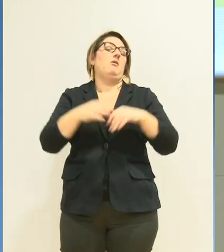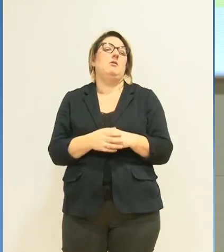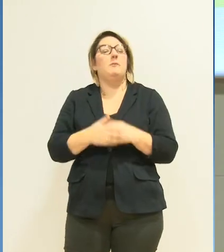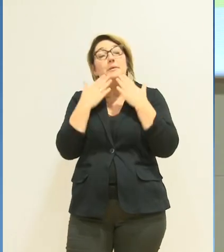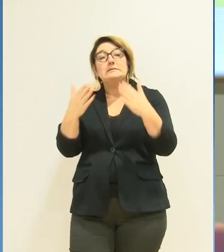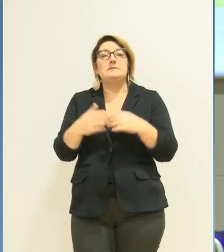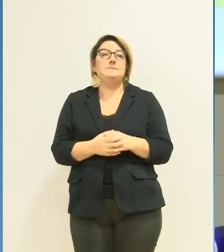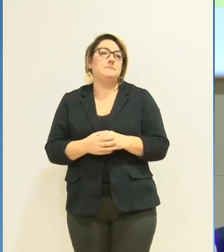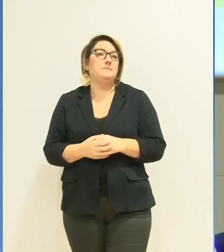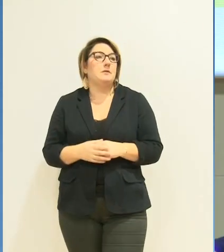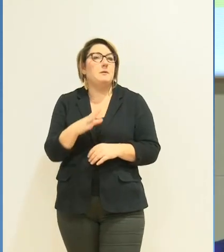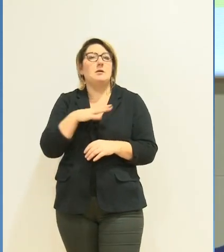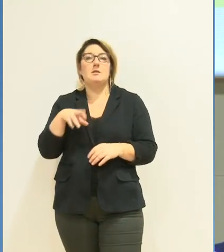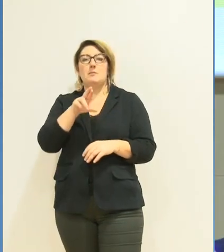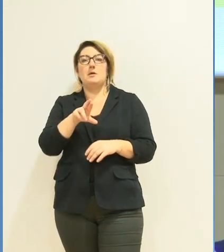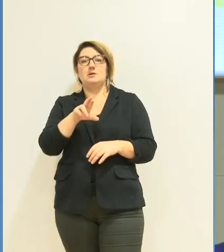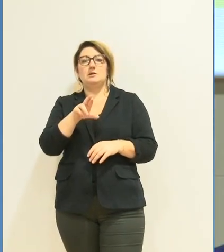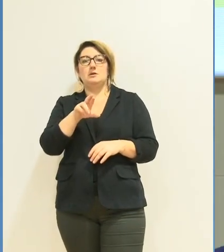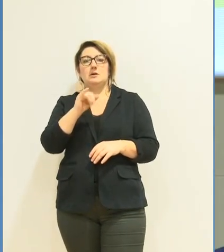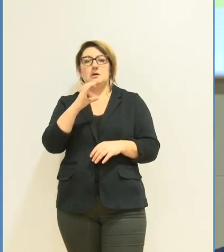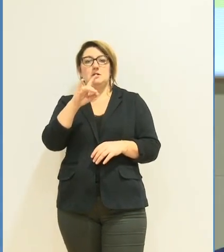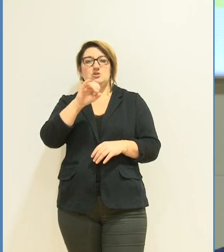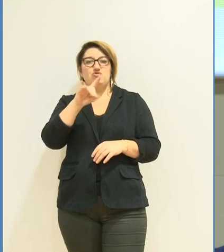merci beaucoup mais richard finaux